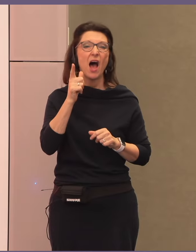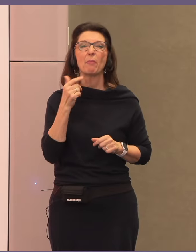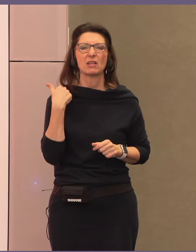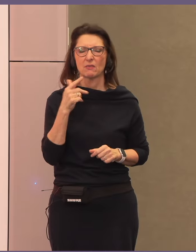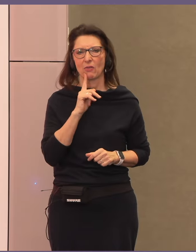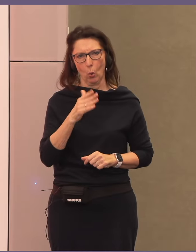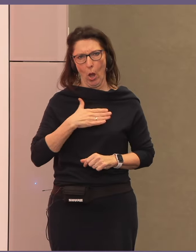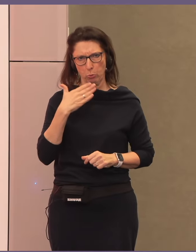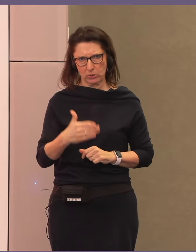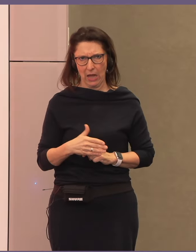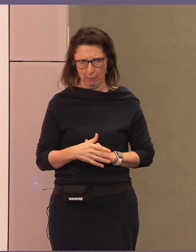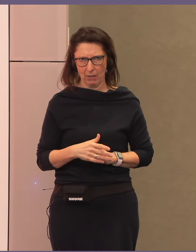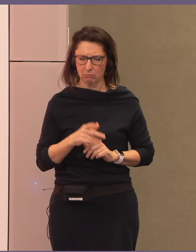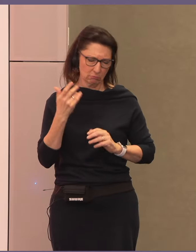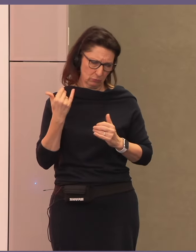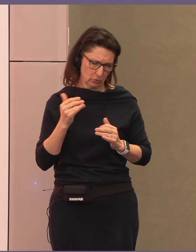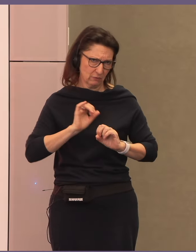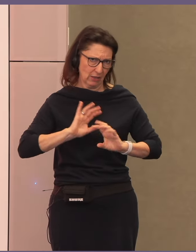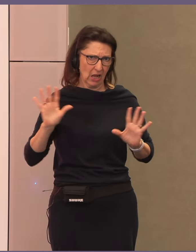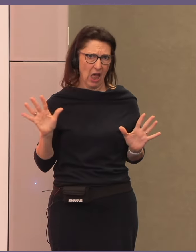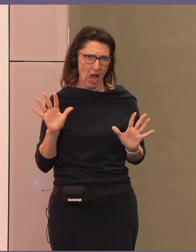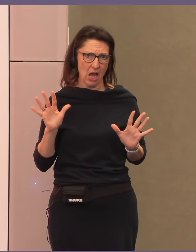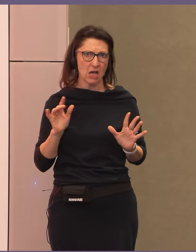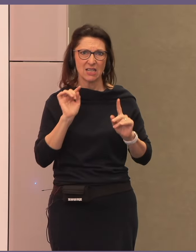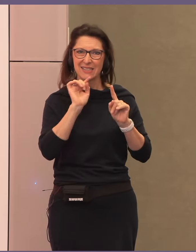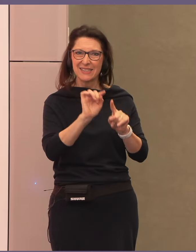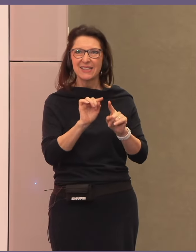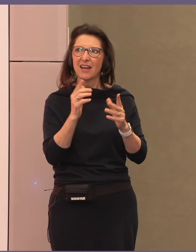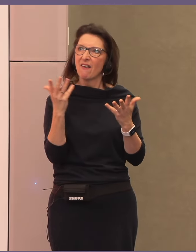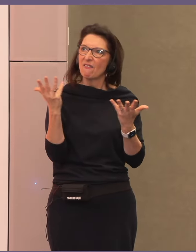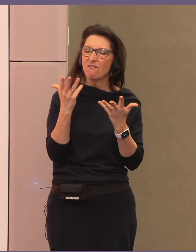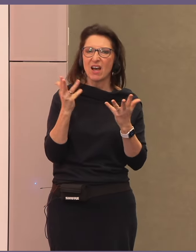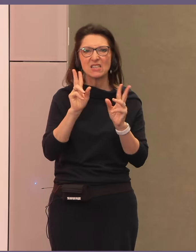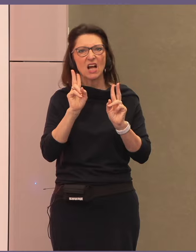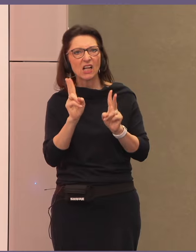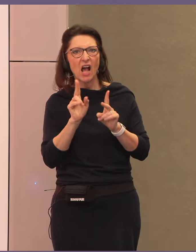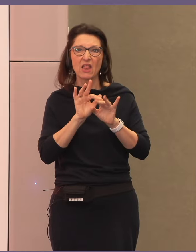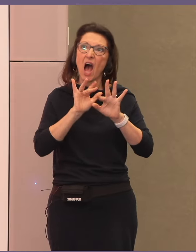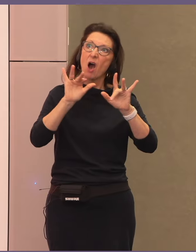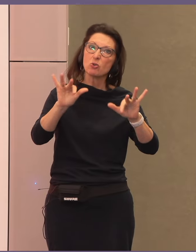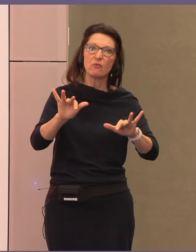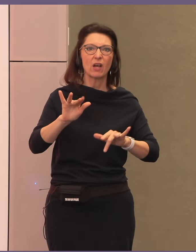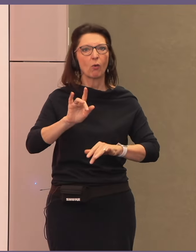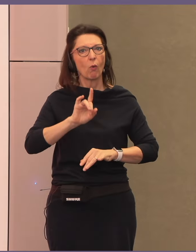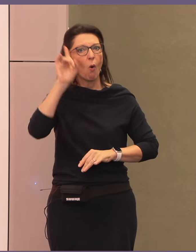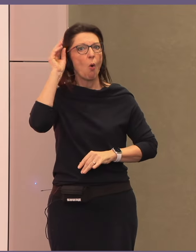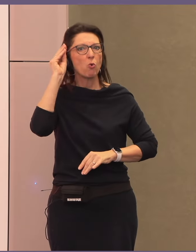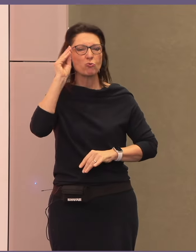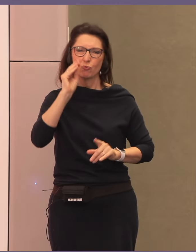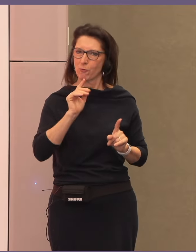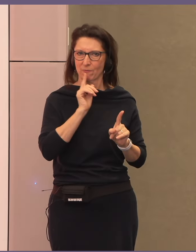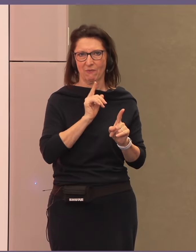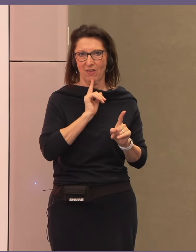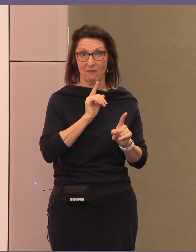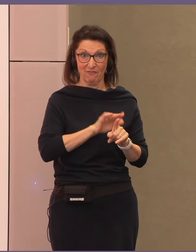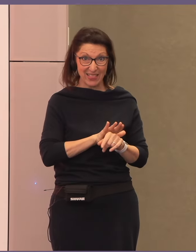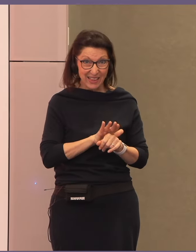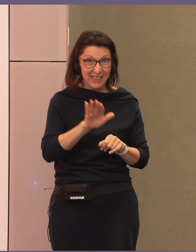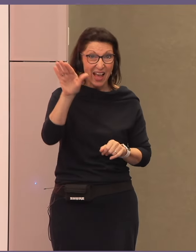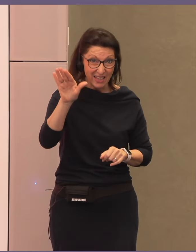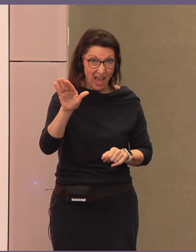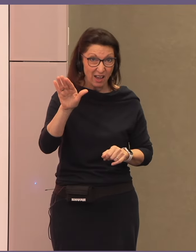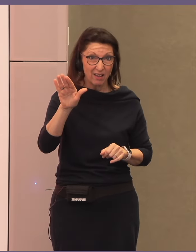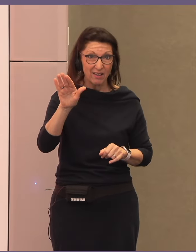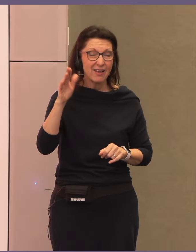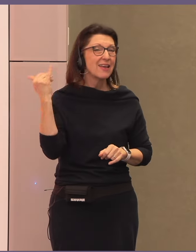gleichzeitig macht deutlich, wie fremdbestimmt ihr Wirkungsbereich tatsächlich an den Hochschulen war. Wenn sie Karriere machten, dann machten sie das